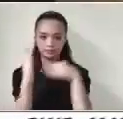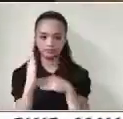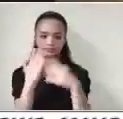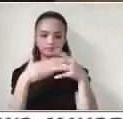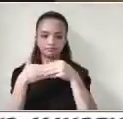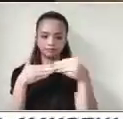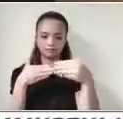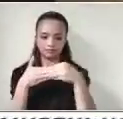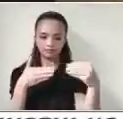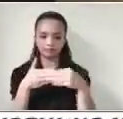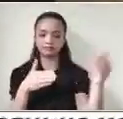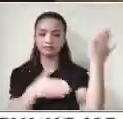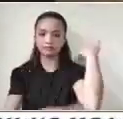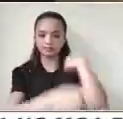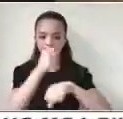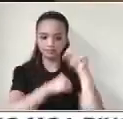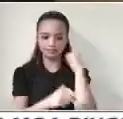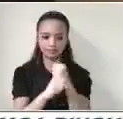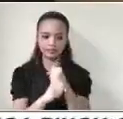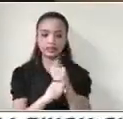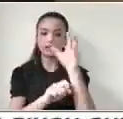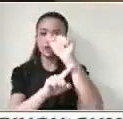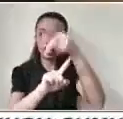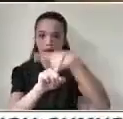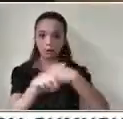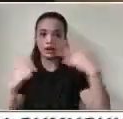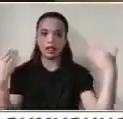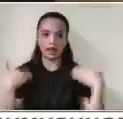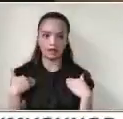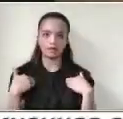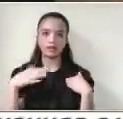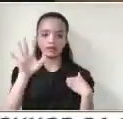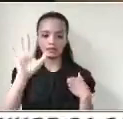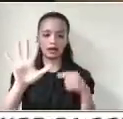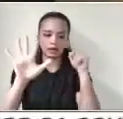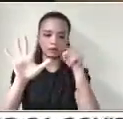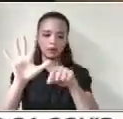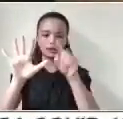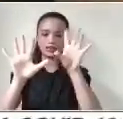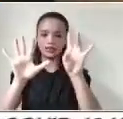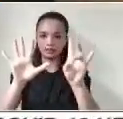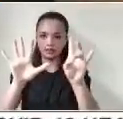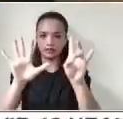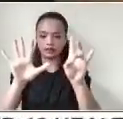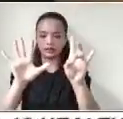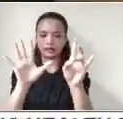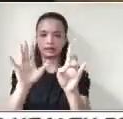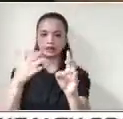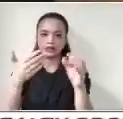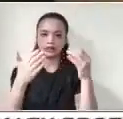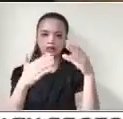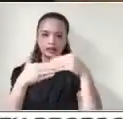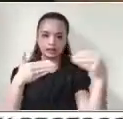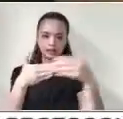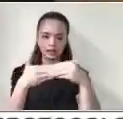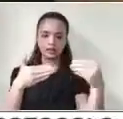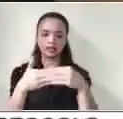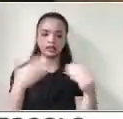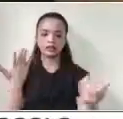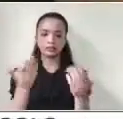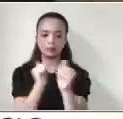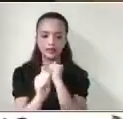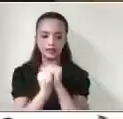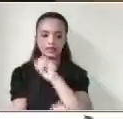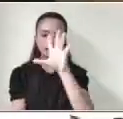mamimigay ang Estados Unidos ng kalahating bilyong doses ng Pfizer COVID-19 vaccine sa 72 low-